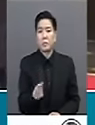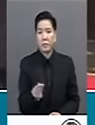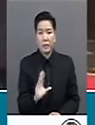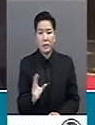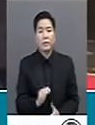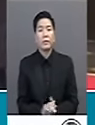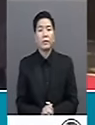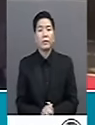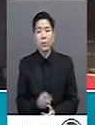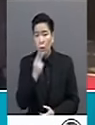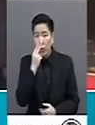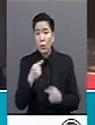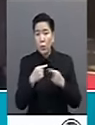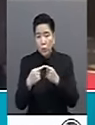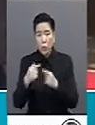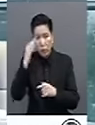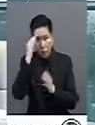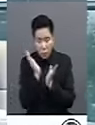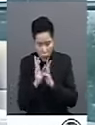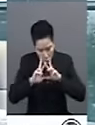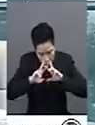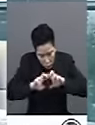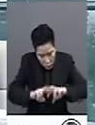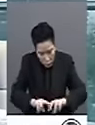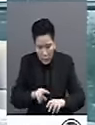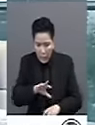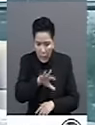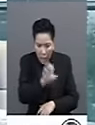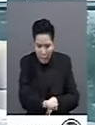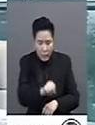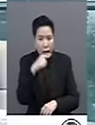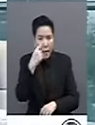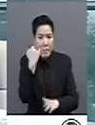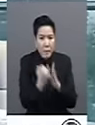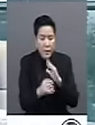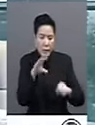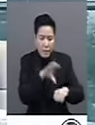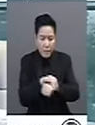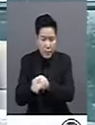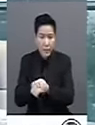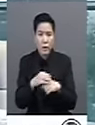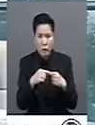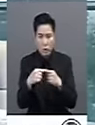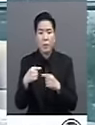เดี๋ยวดูต่อไปนะคะว่าตำรวจจะสืบสาวหลักฐานหรือว่าดึงใครมาสอบสวนได้อีกเพราะว่าอันนี้เตรียมขยายผลเยอะมากขึ้นด้วย